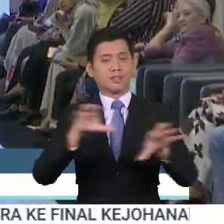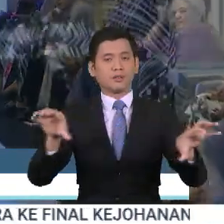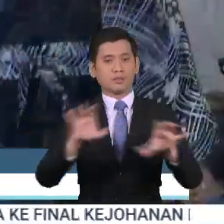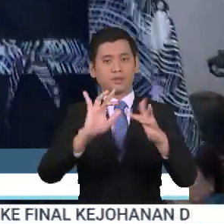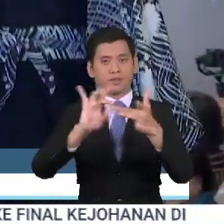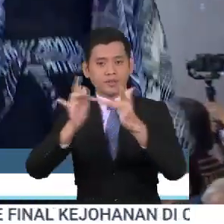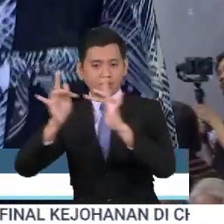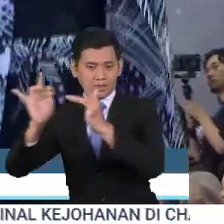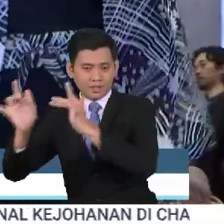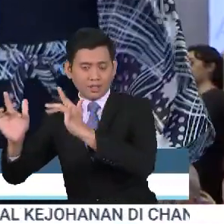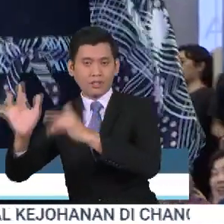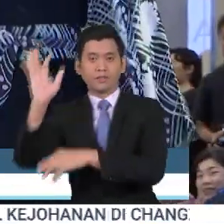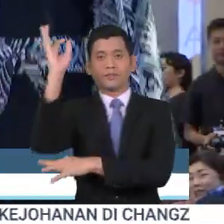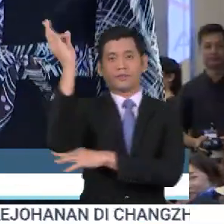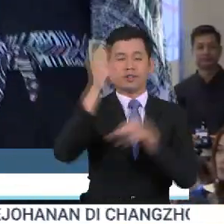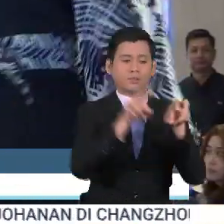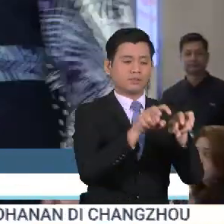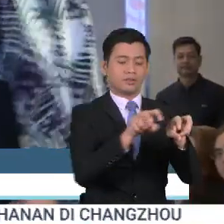dengan physical punya forum